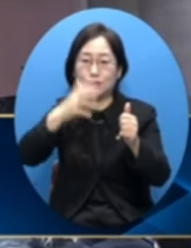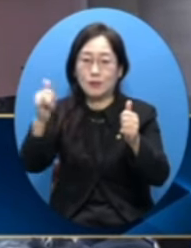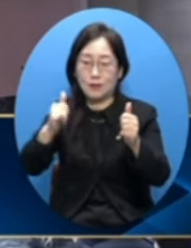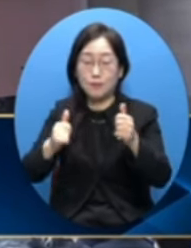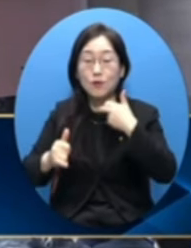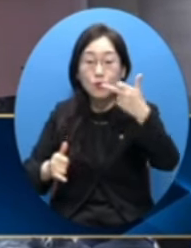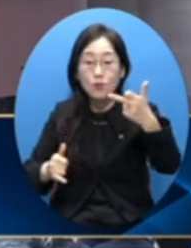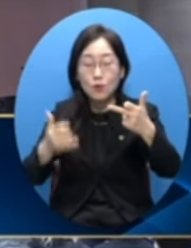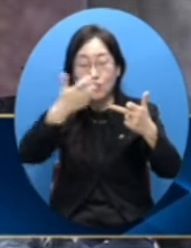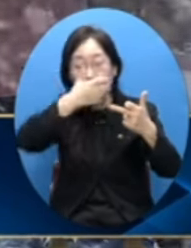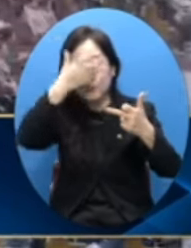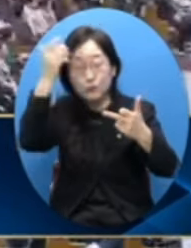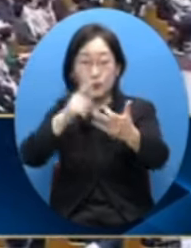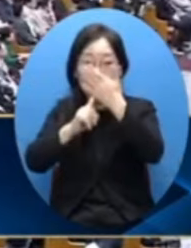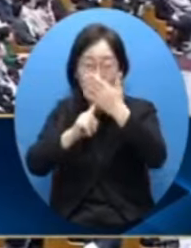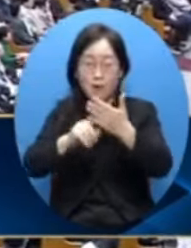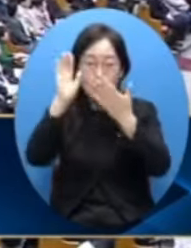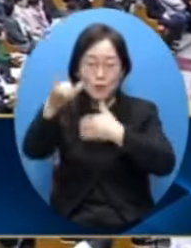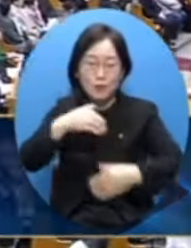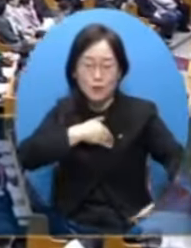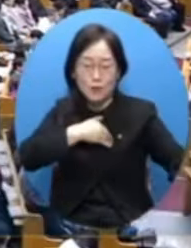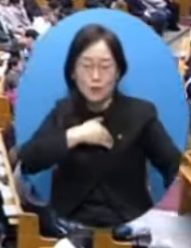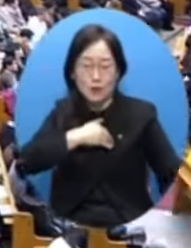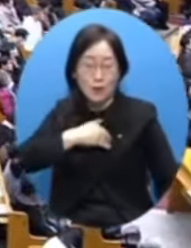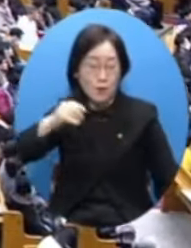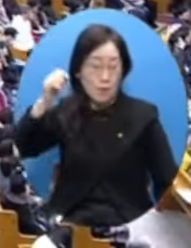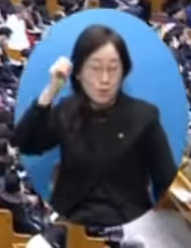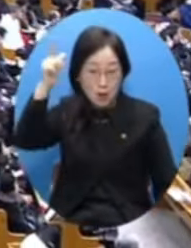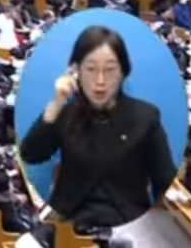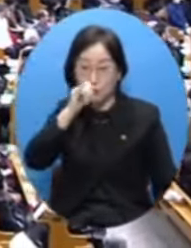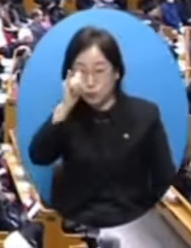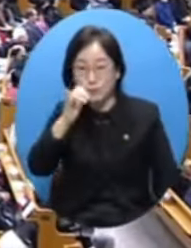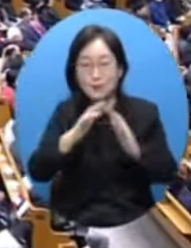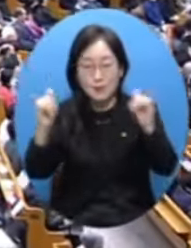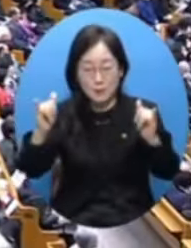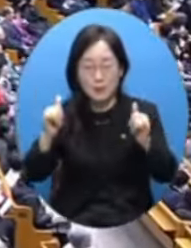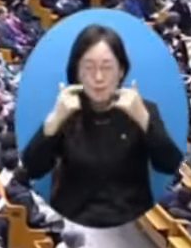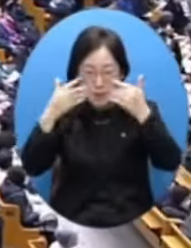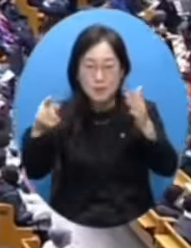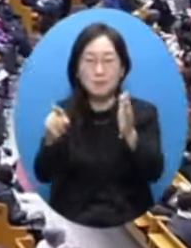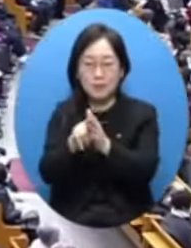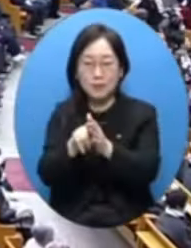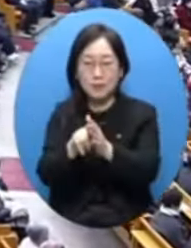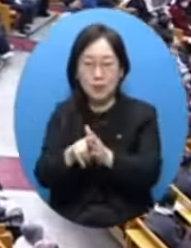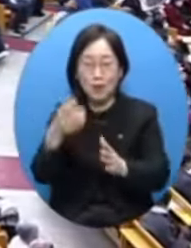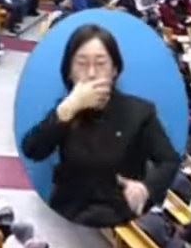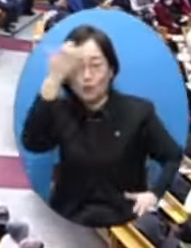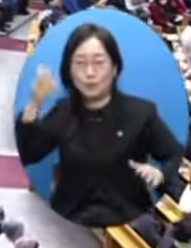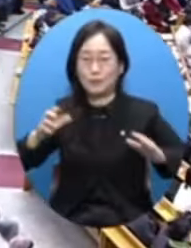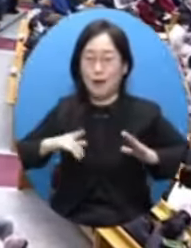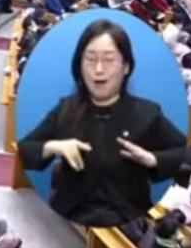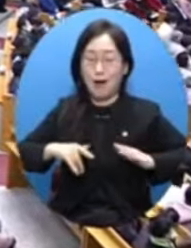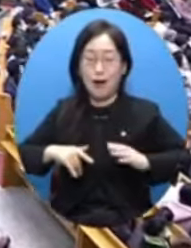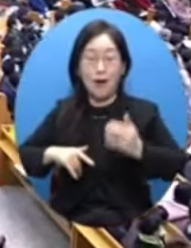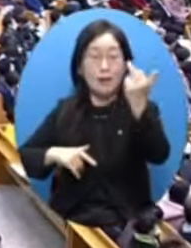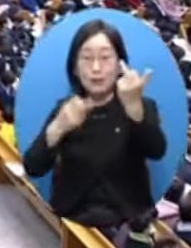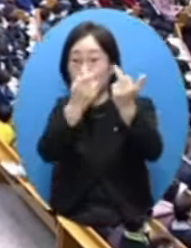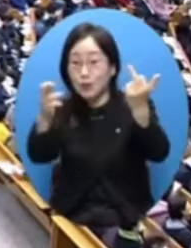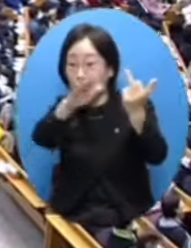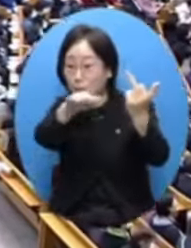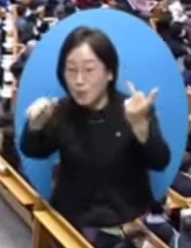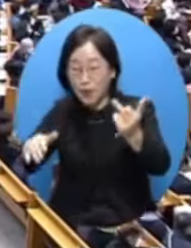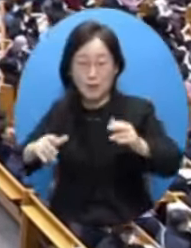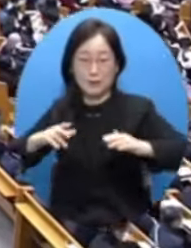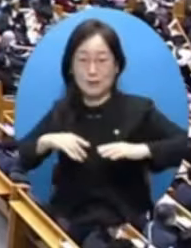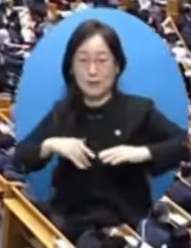꾸고 장차 큰 인물이 될 것을 그가 확신하고 그 꿈을 자랑했습니다. 형들에게, 부모에게